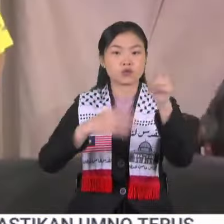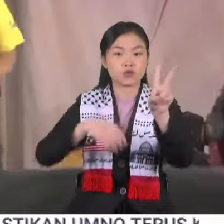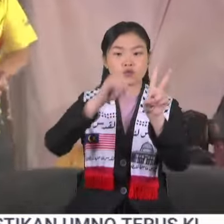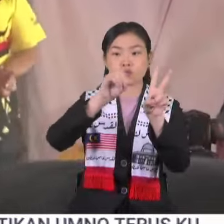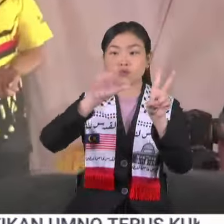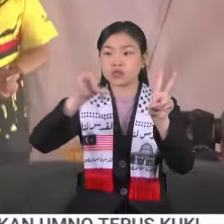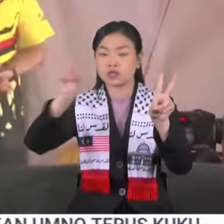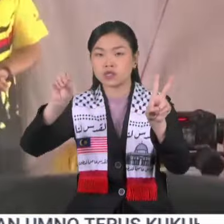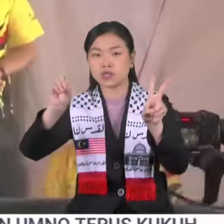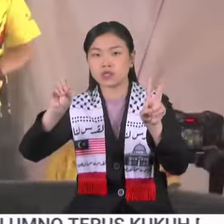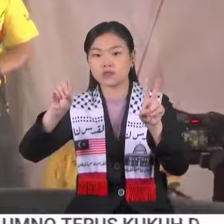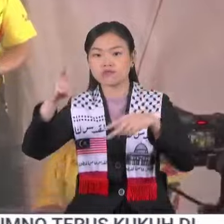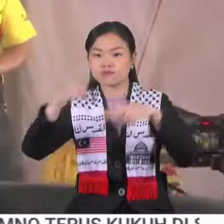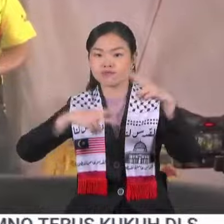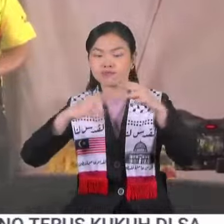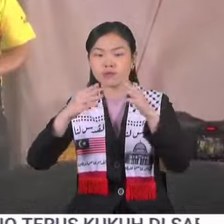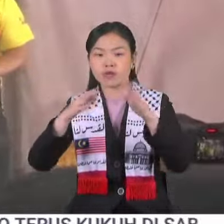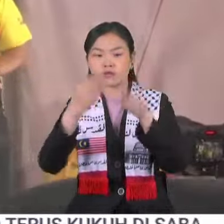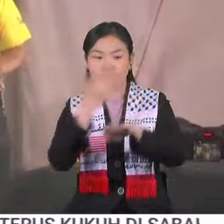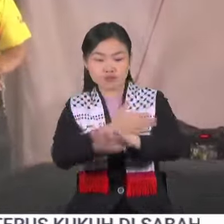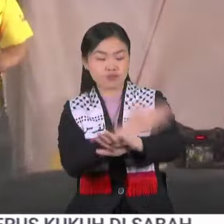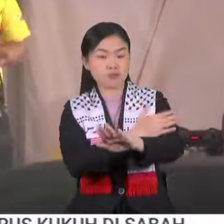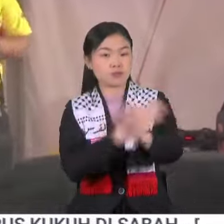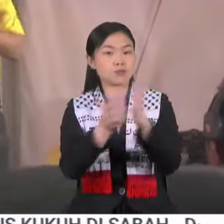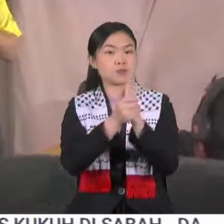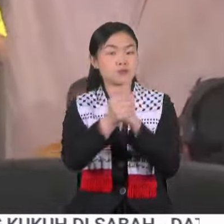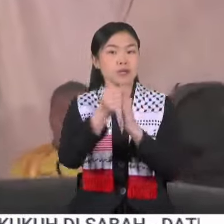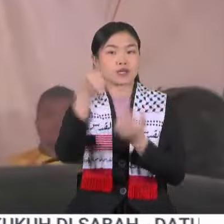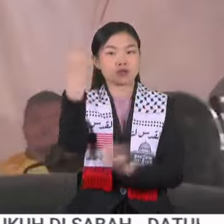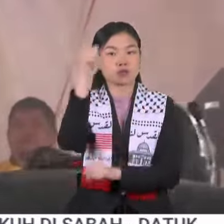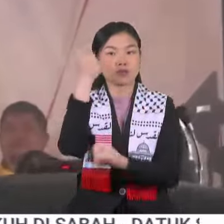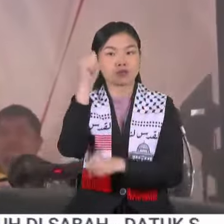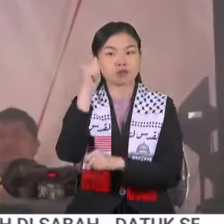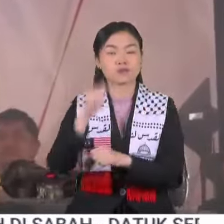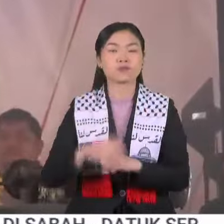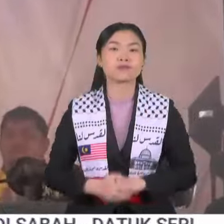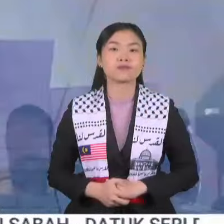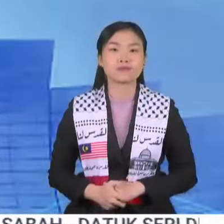2030 dalam pembangunan bakat sukan di negara ini.